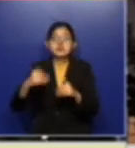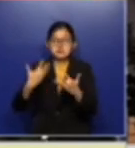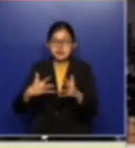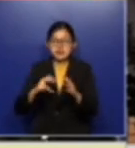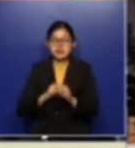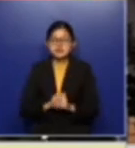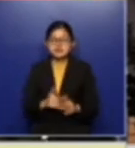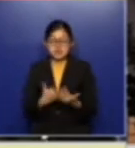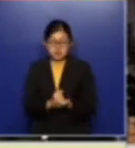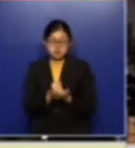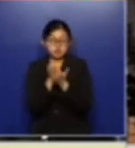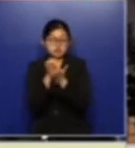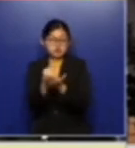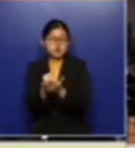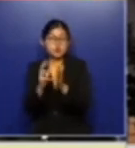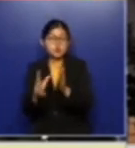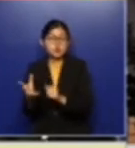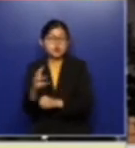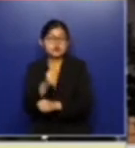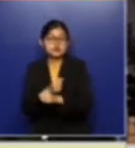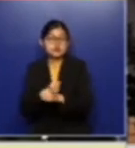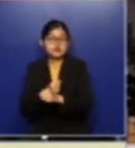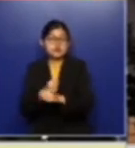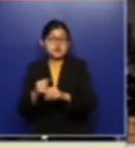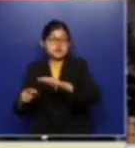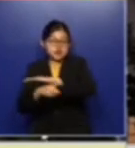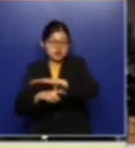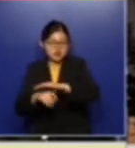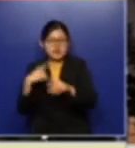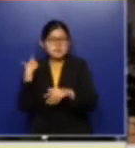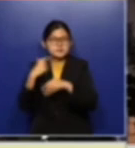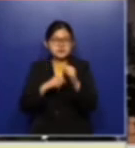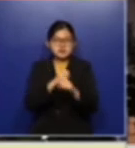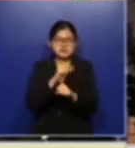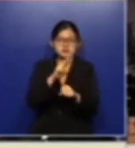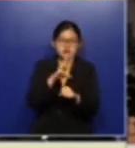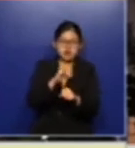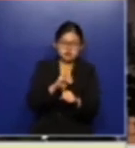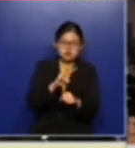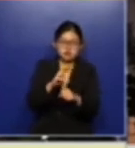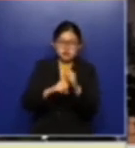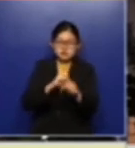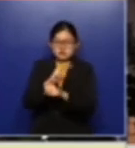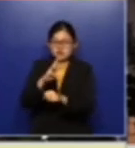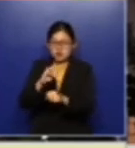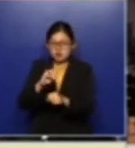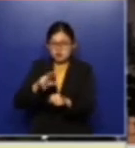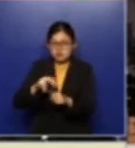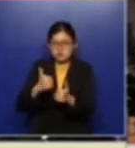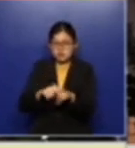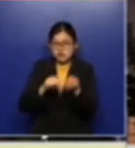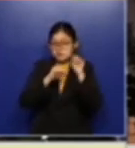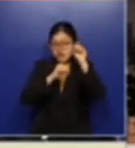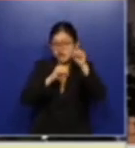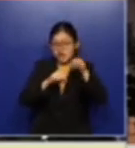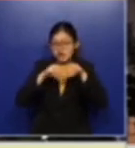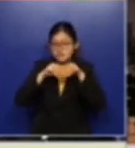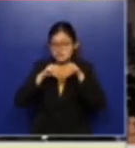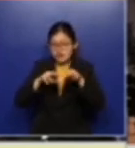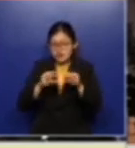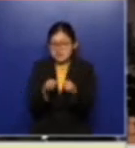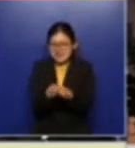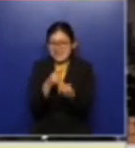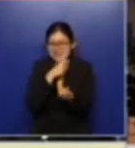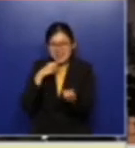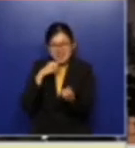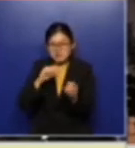ยาช่วยเหลืออย่างปี 62-63 เนี่ยสระบุรีแล้งจริงแต่ท่านไม่ได้ประกาศภัยแล้งเลยนอกนั้นเข